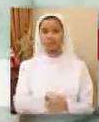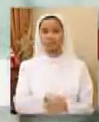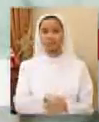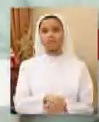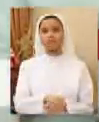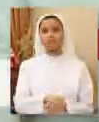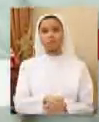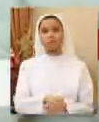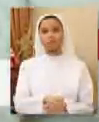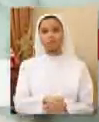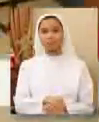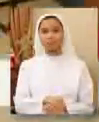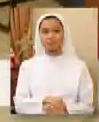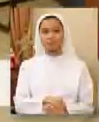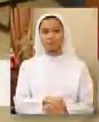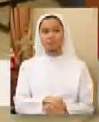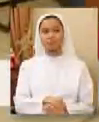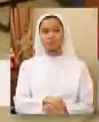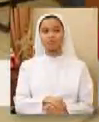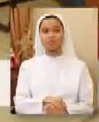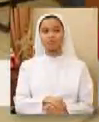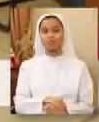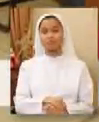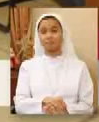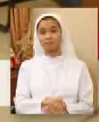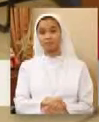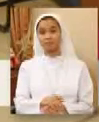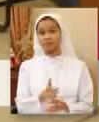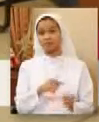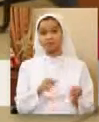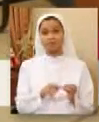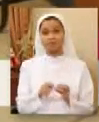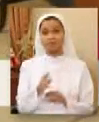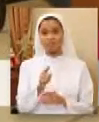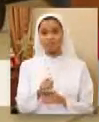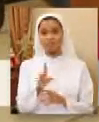13 years old. How old are you? How old are you?